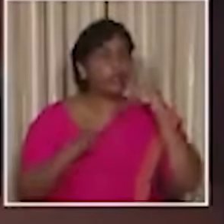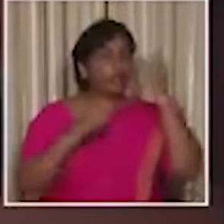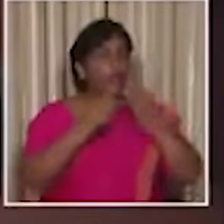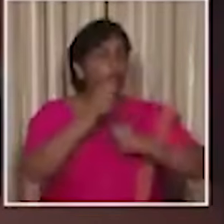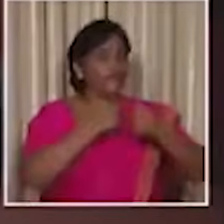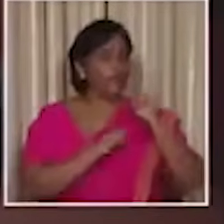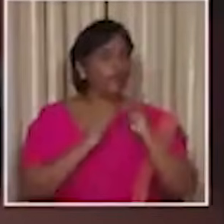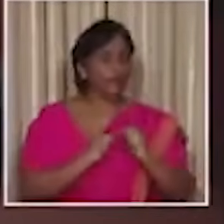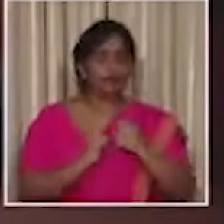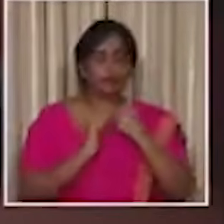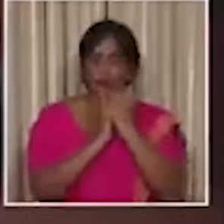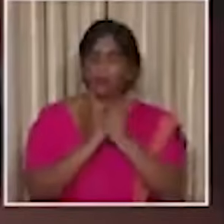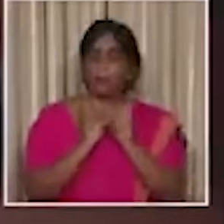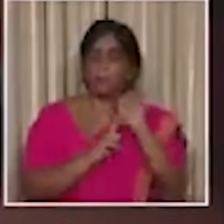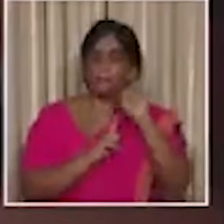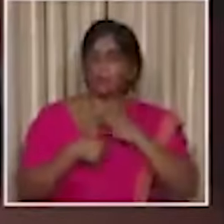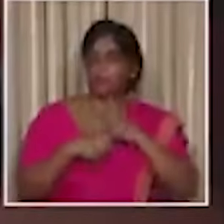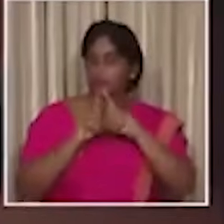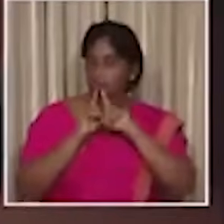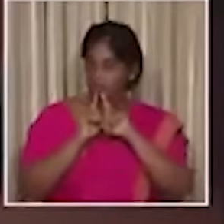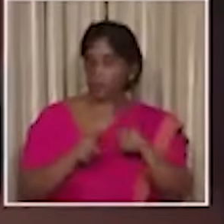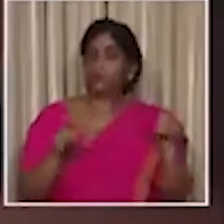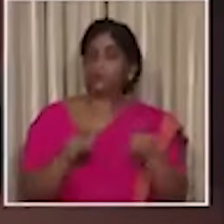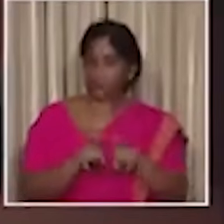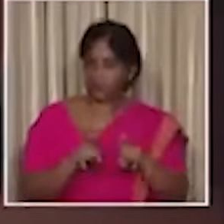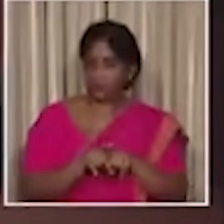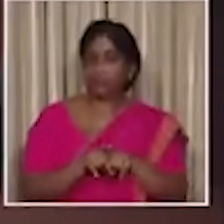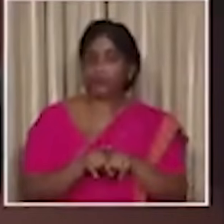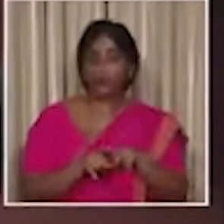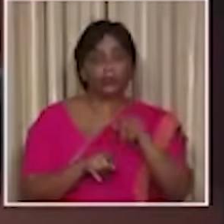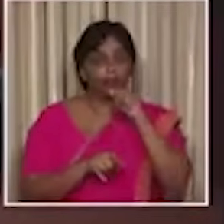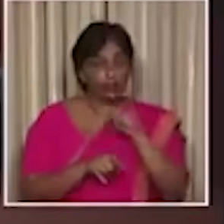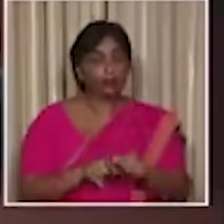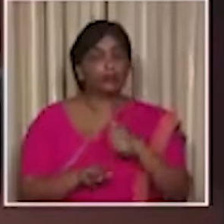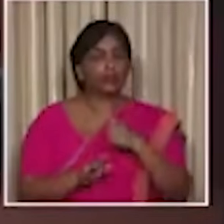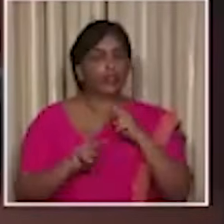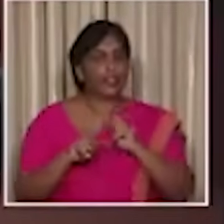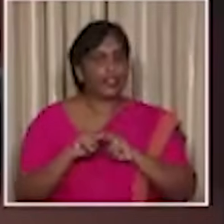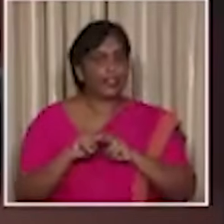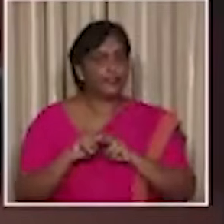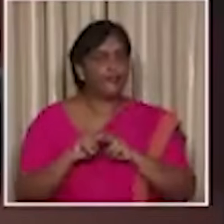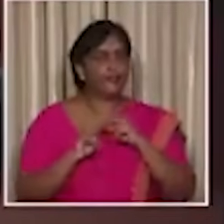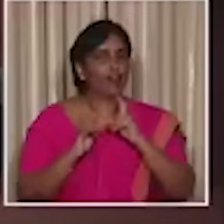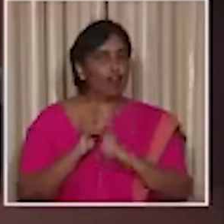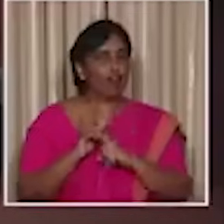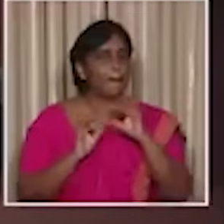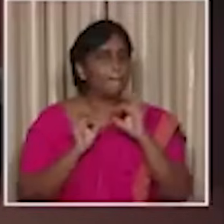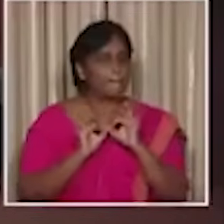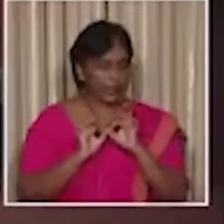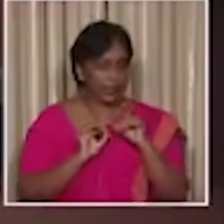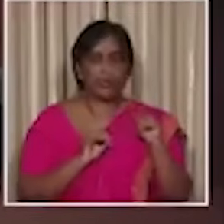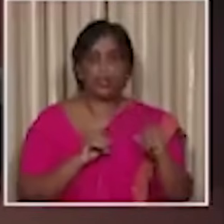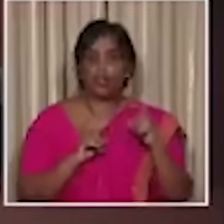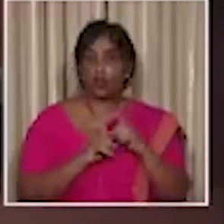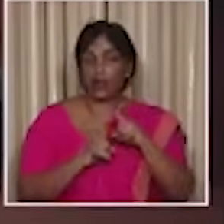pilih bandar, karena me parlimen tu didiri pat kali itu, evagai me sebayu me ratah FOB, agai dollar ekasih